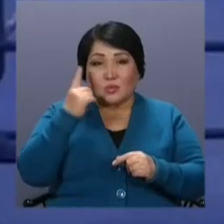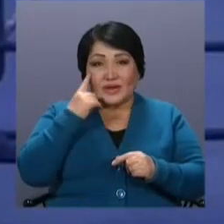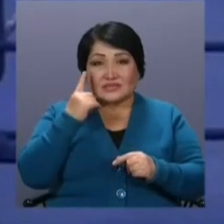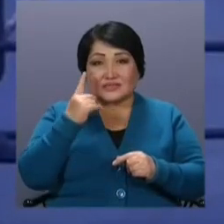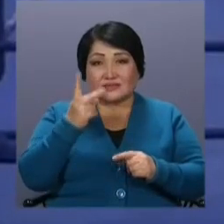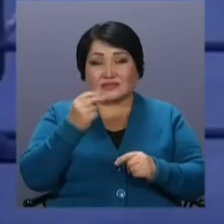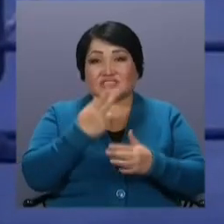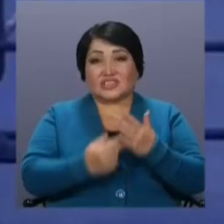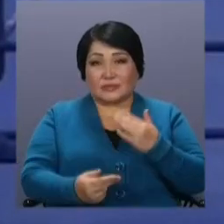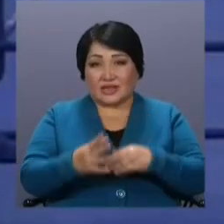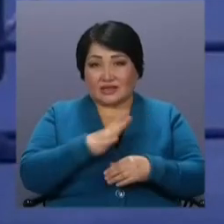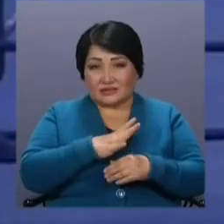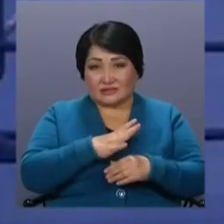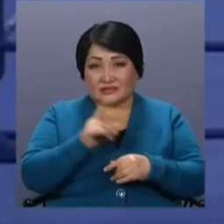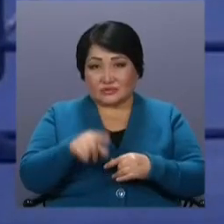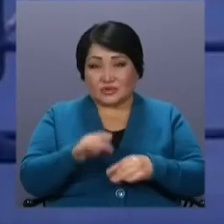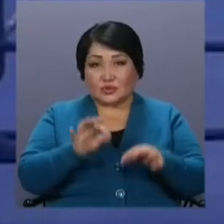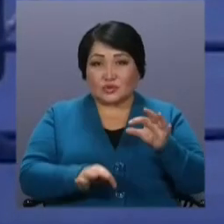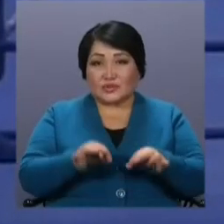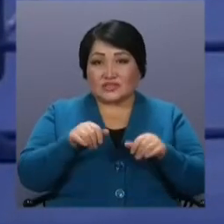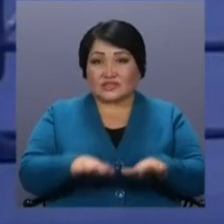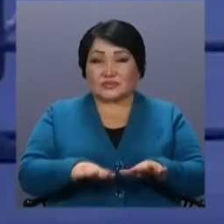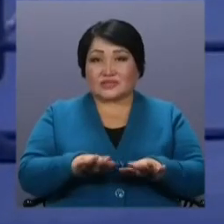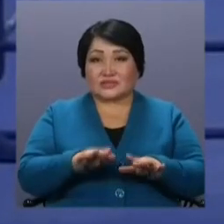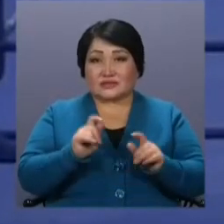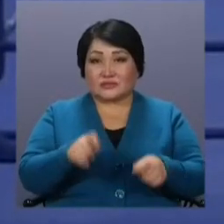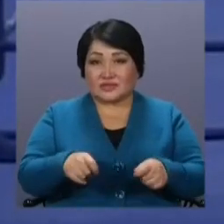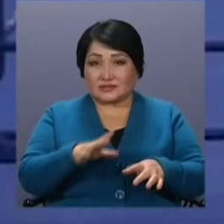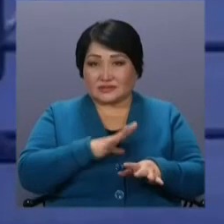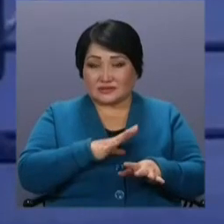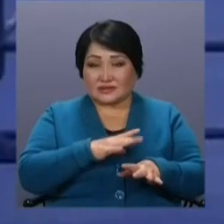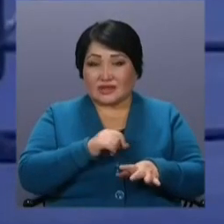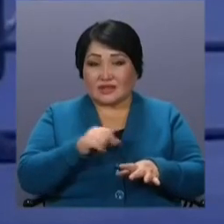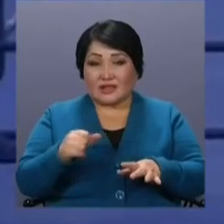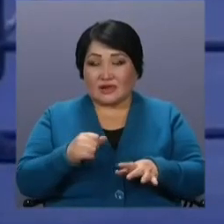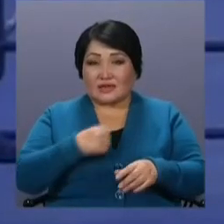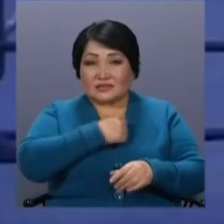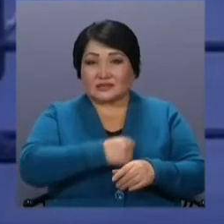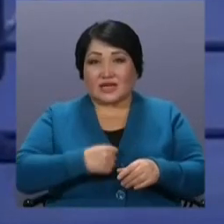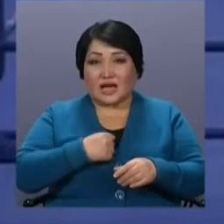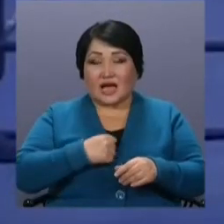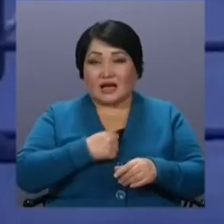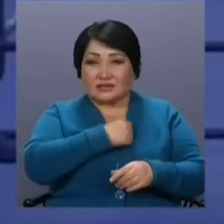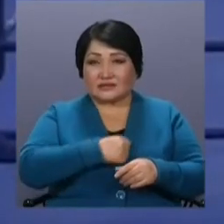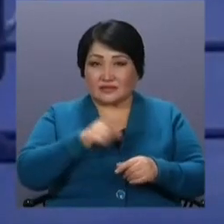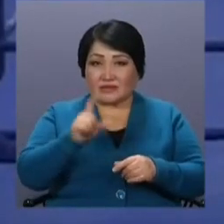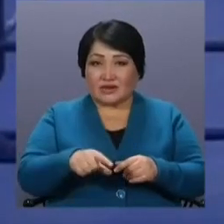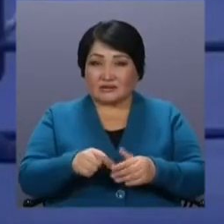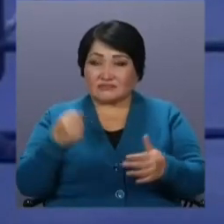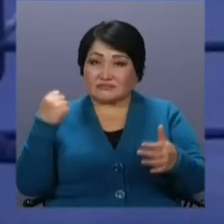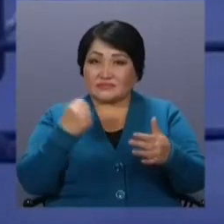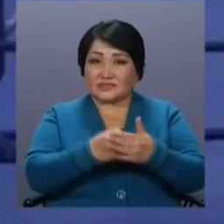ұпай санымен жеңіліп қалған. Төрешілердің шешімімен келіспеген тарап жекпе-жекке қазылық еткен адамға жұдырық ала жүгірген.